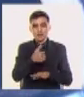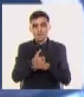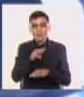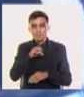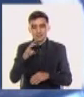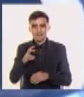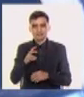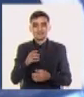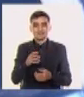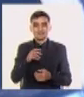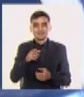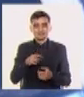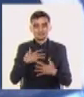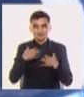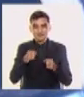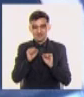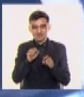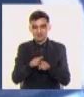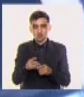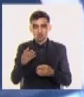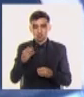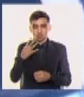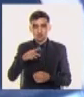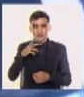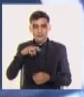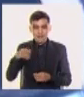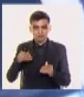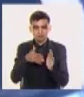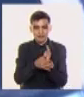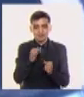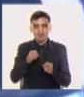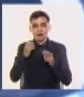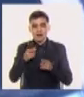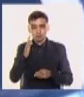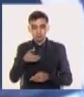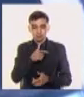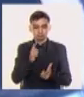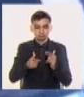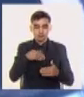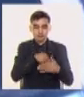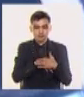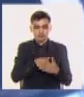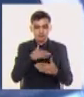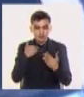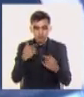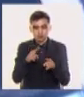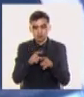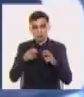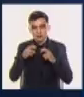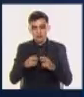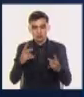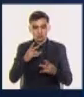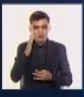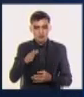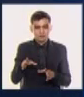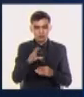и выделит очень нужные для спасения жизни средства как сделать так чтобы они не осели в карманах некоторых чиновников